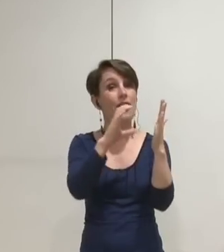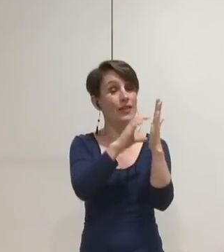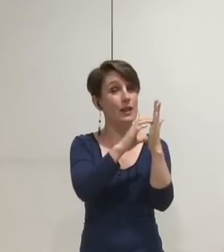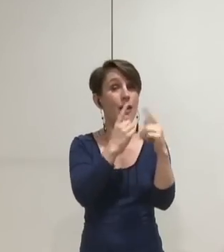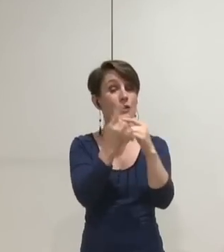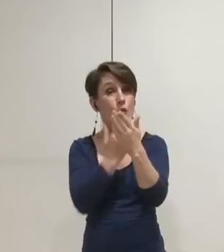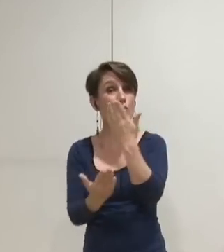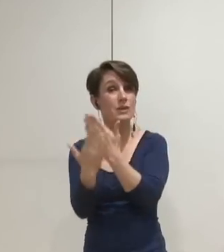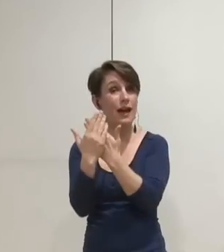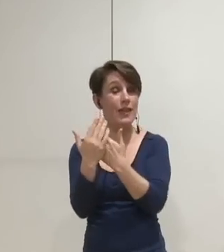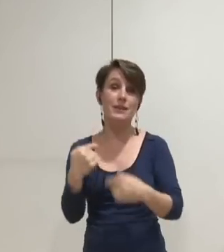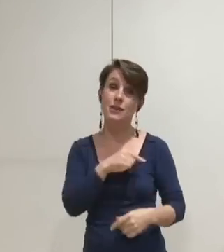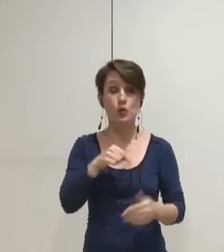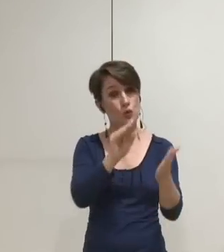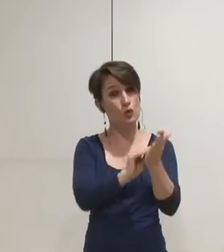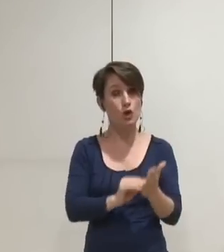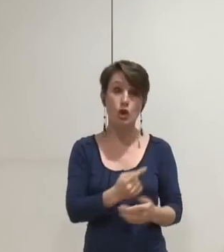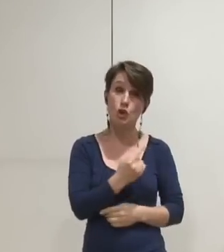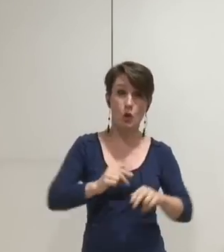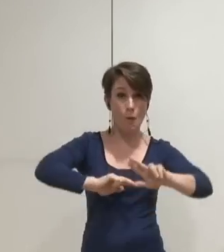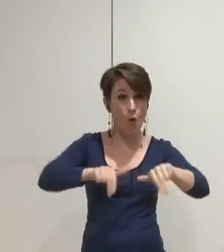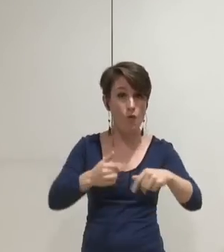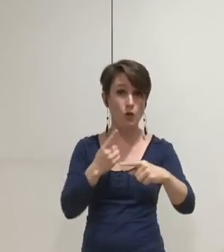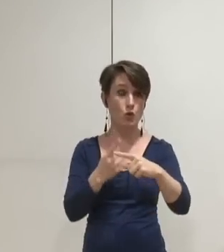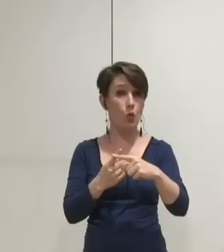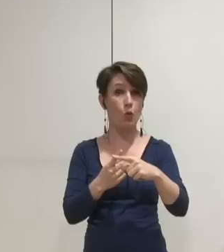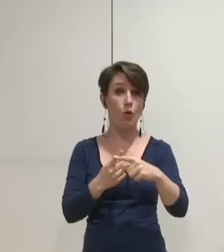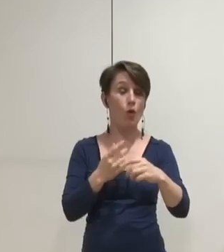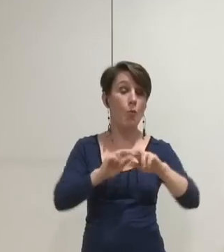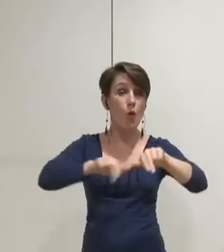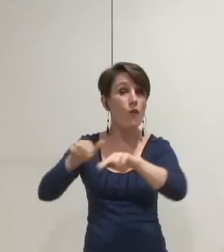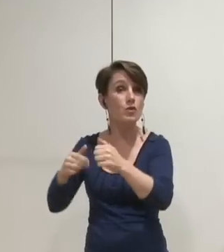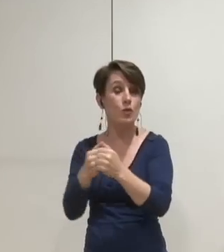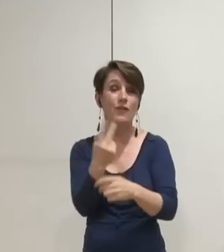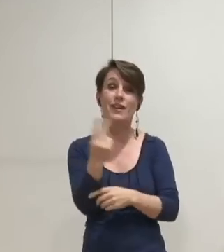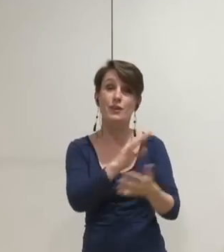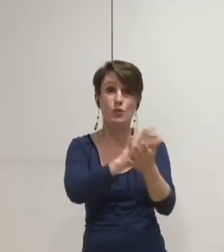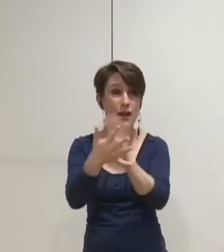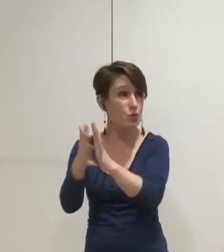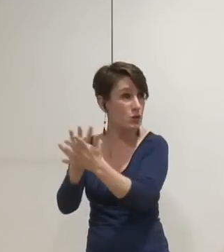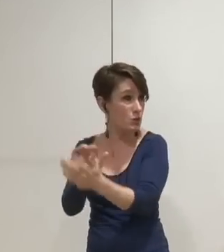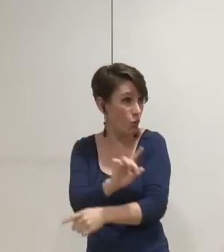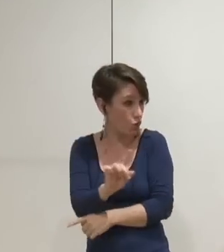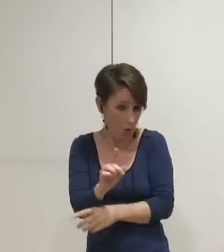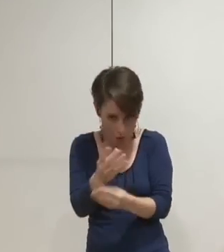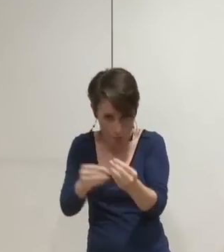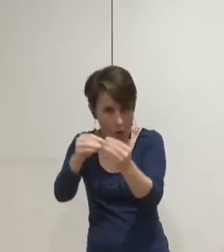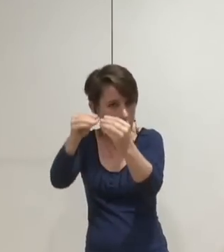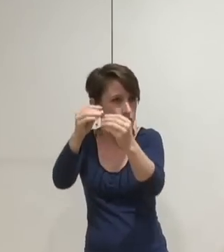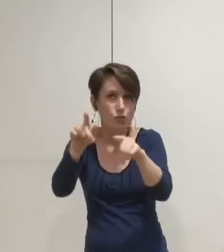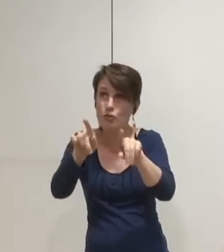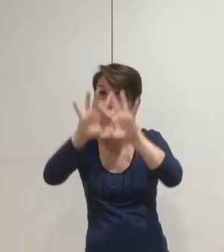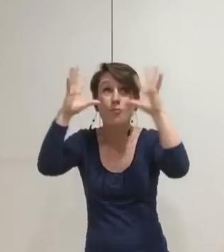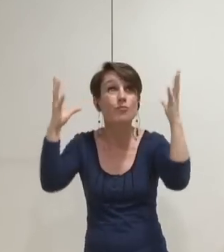annexes les conventions et les prestations avec les deux associations préalablement cité on essaie d'évaluer les